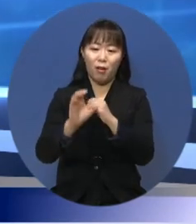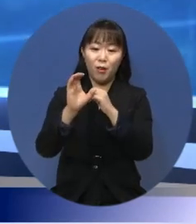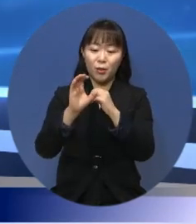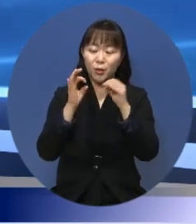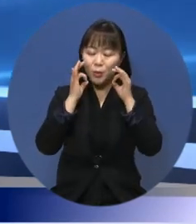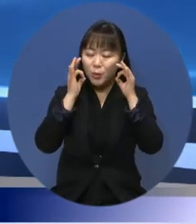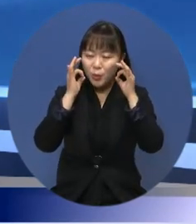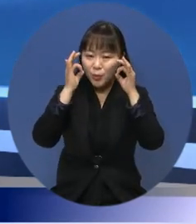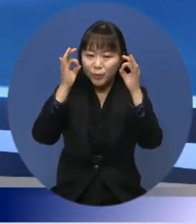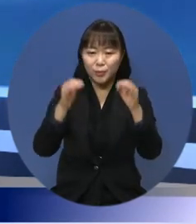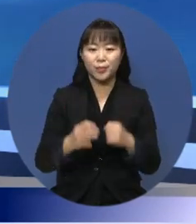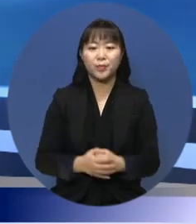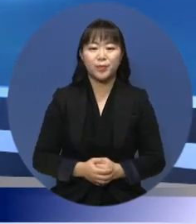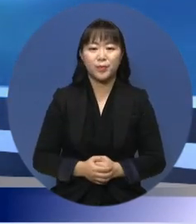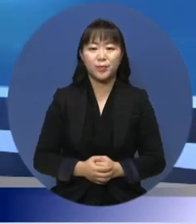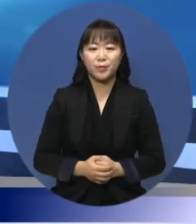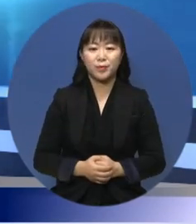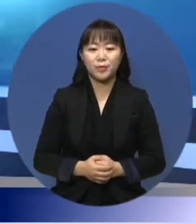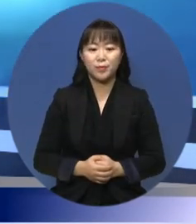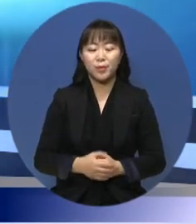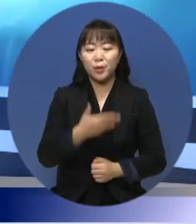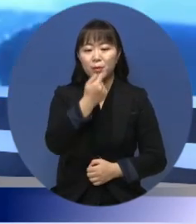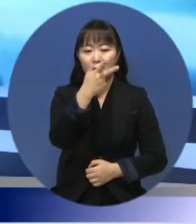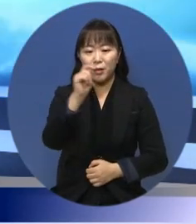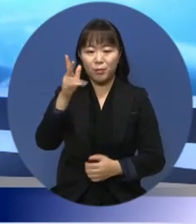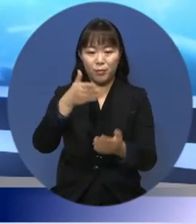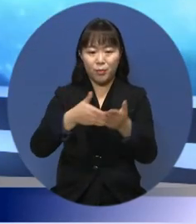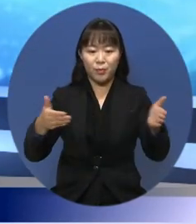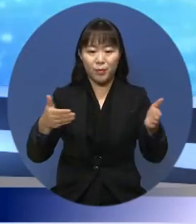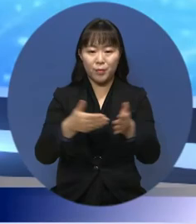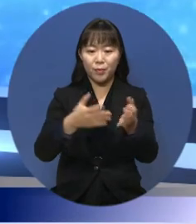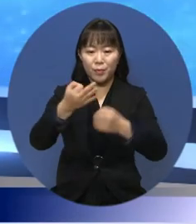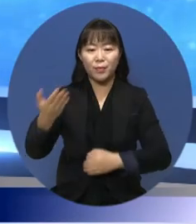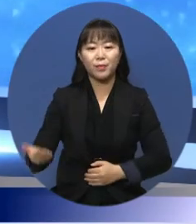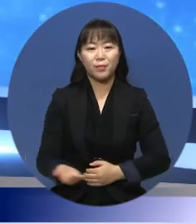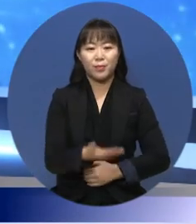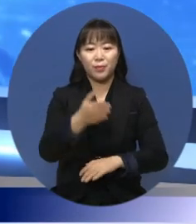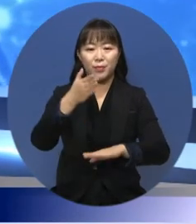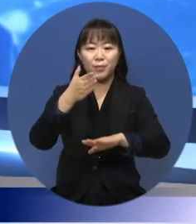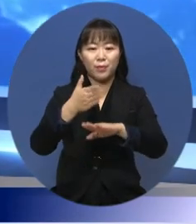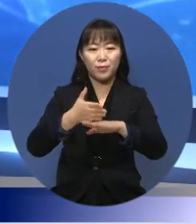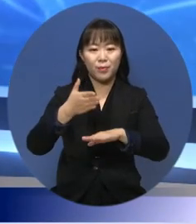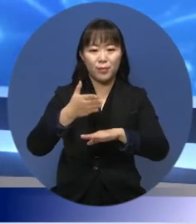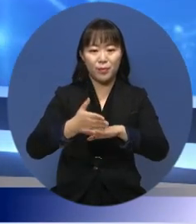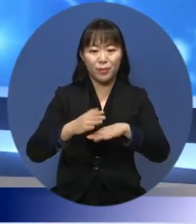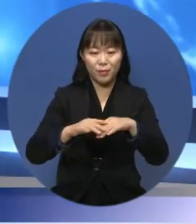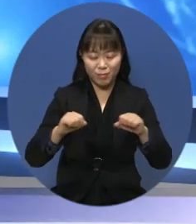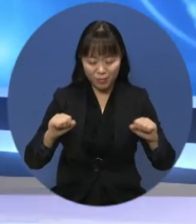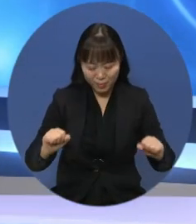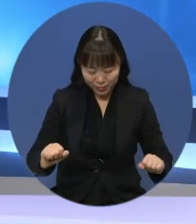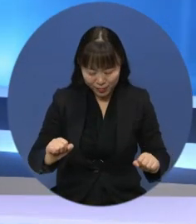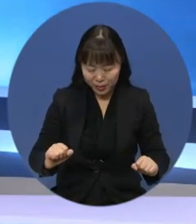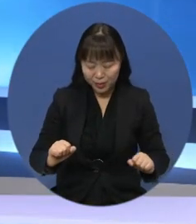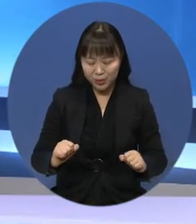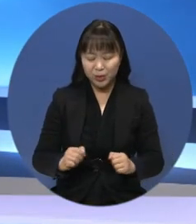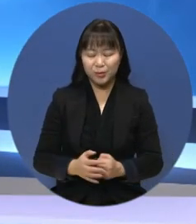다하겠습니다 이상복 tv 뉴스를 마칩니다 시청해주신 여러분 고맙습니다